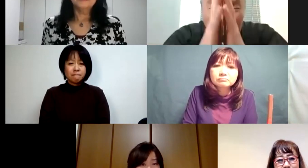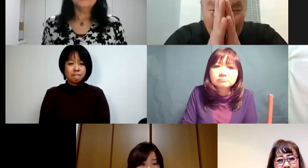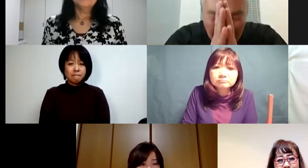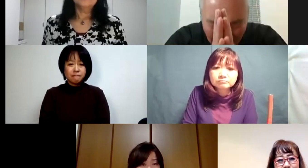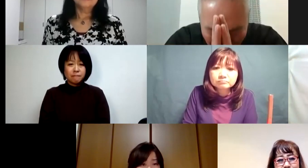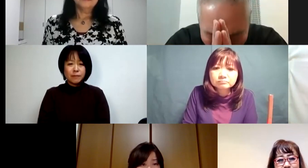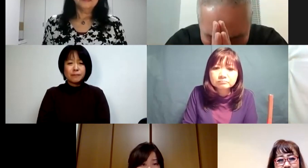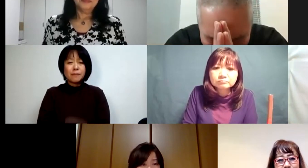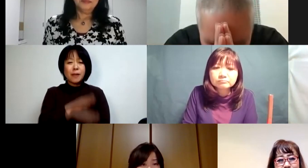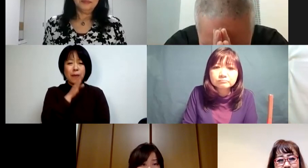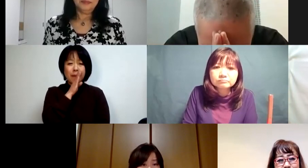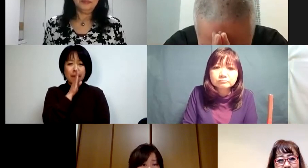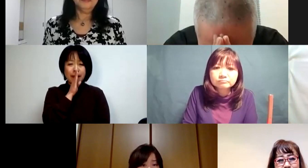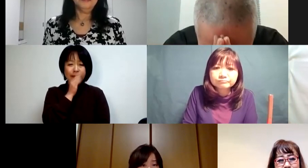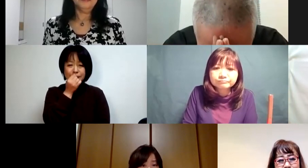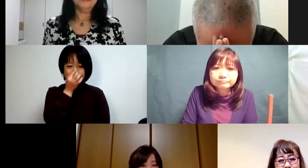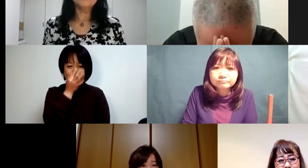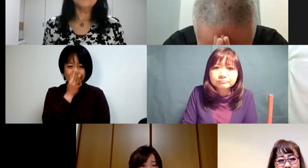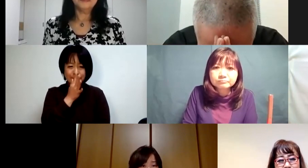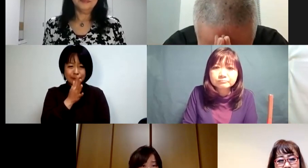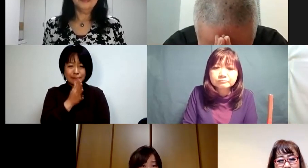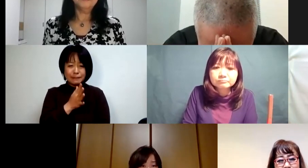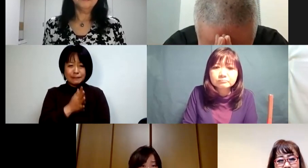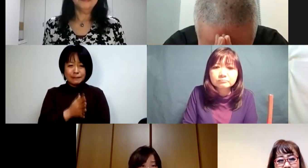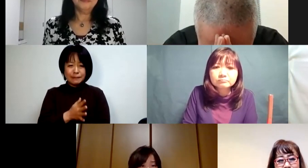本当にすまんかった。